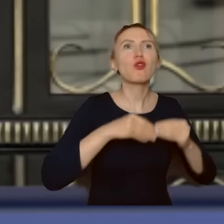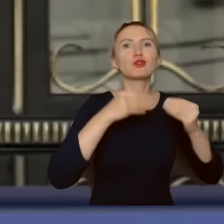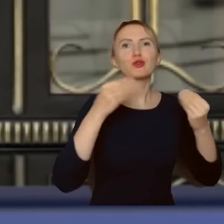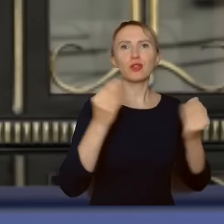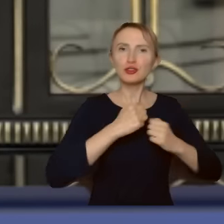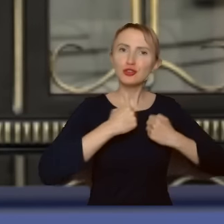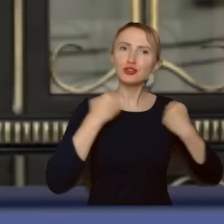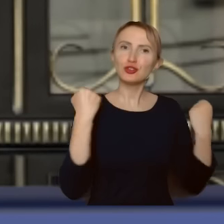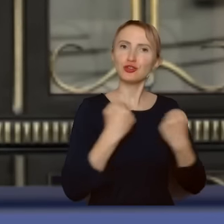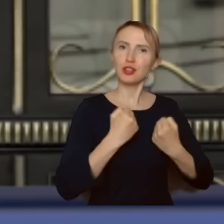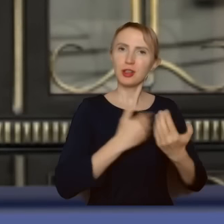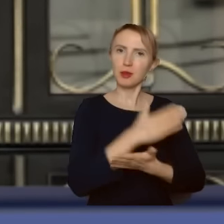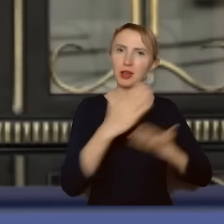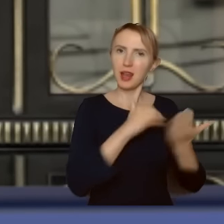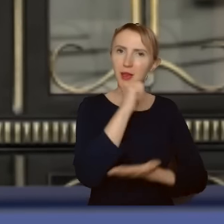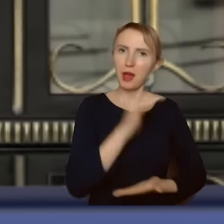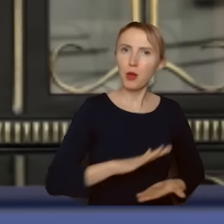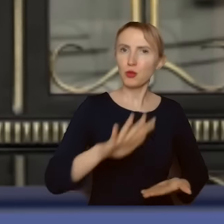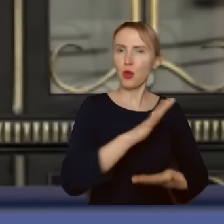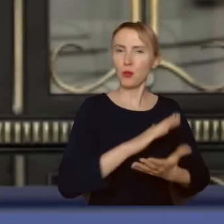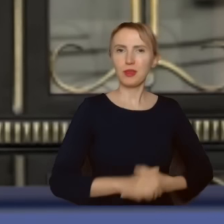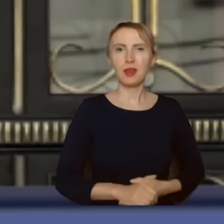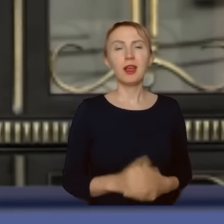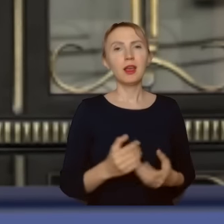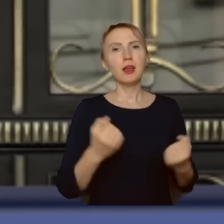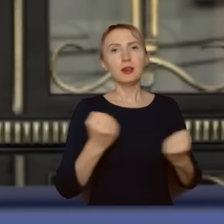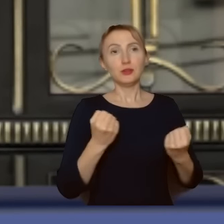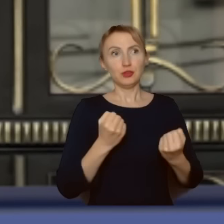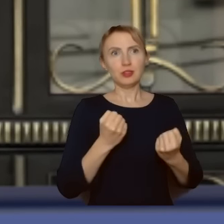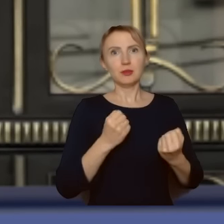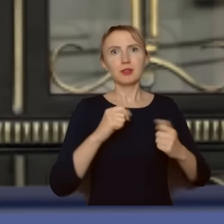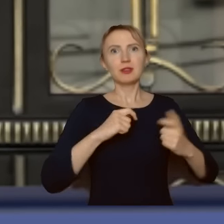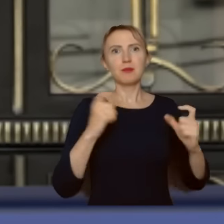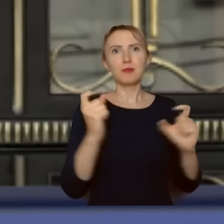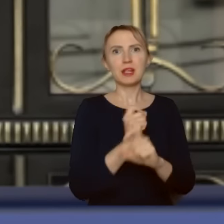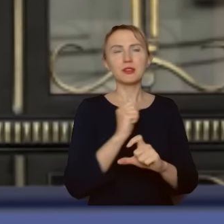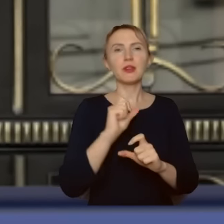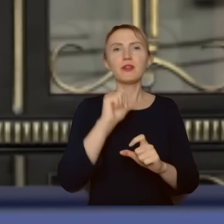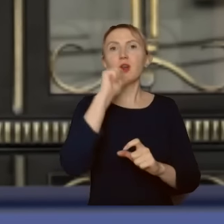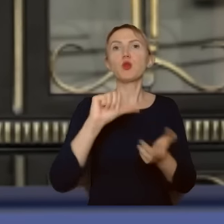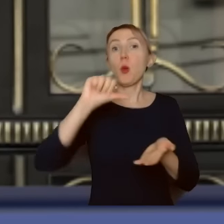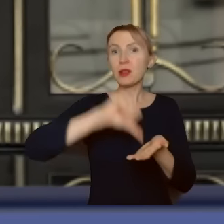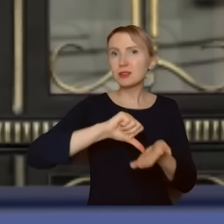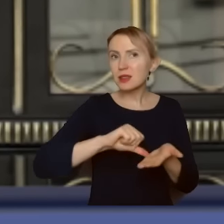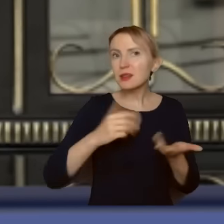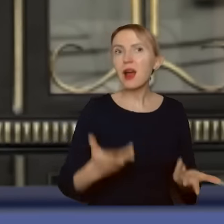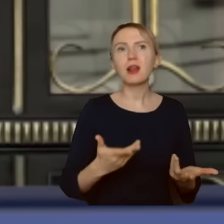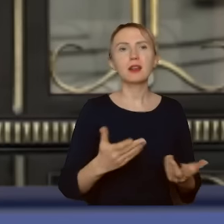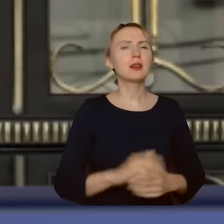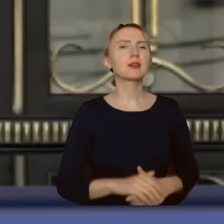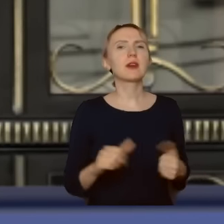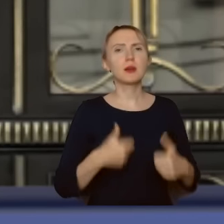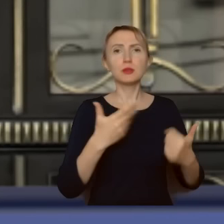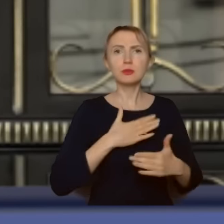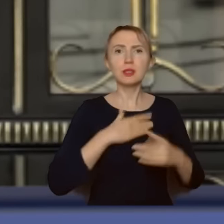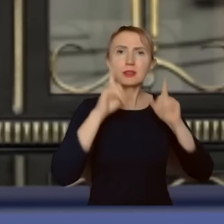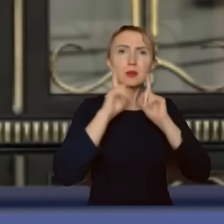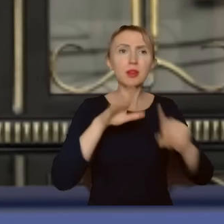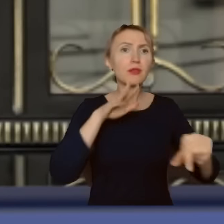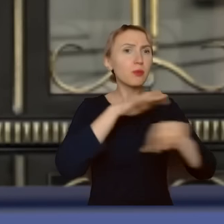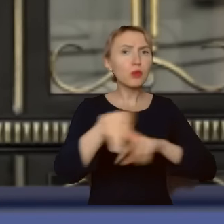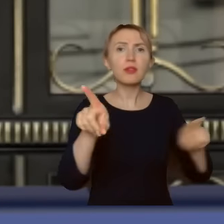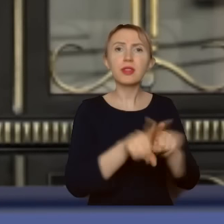silnym krajem europejskim, silnym krajem w Europie Centralnej, żebyśmy mieli naprawdę wpływ również na to,